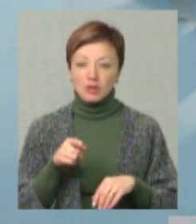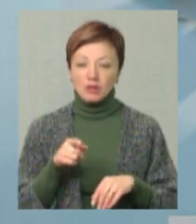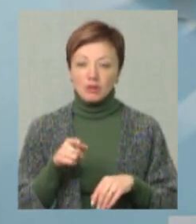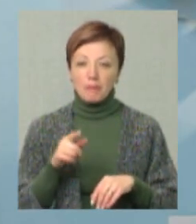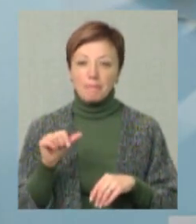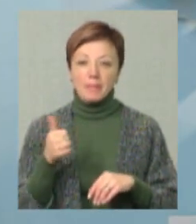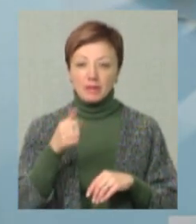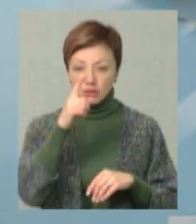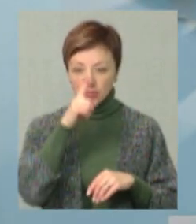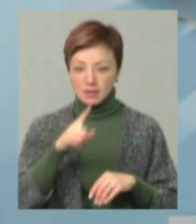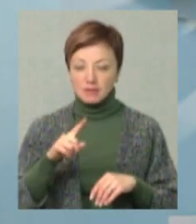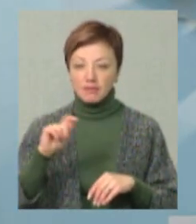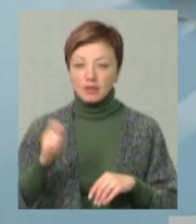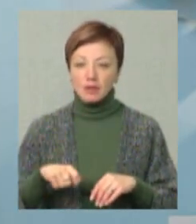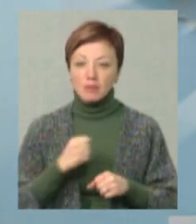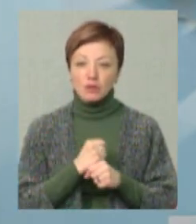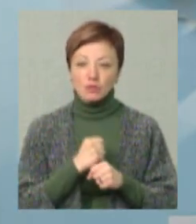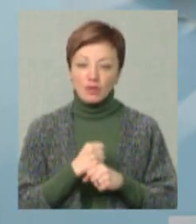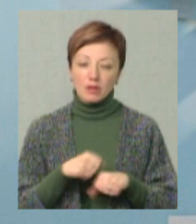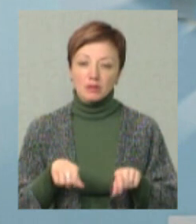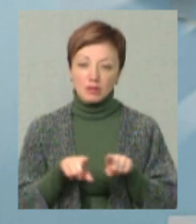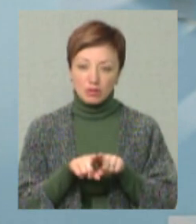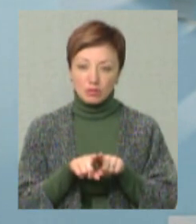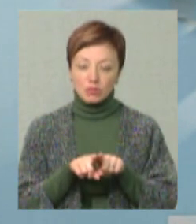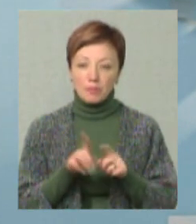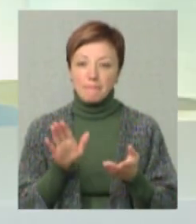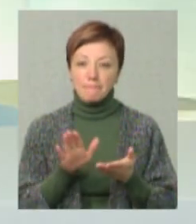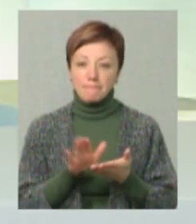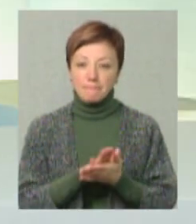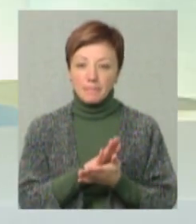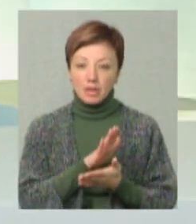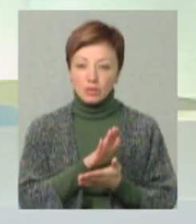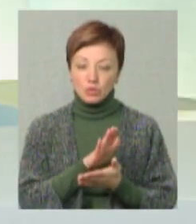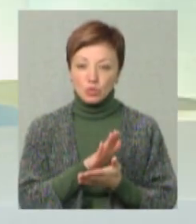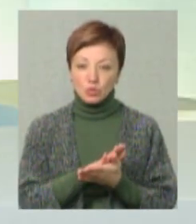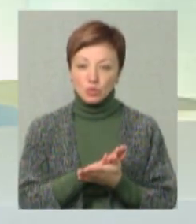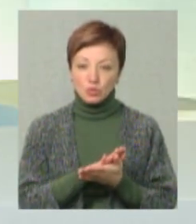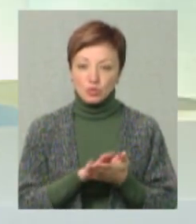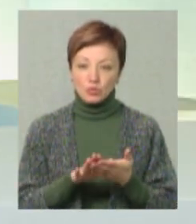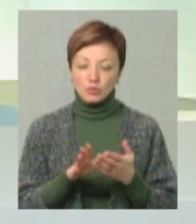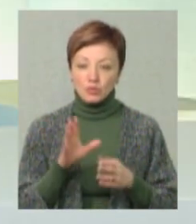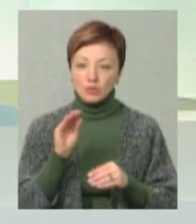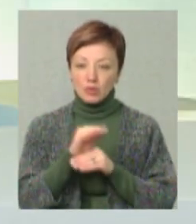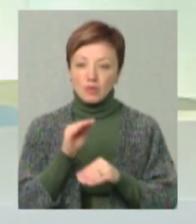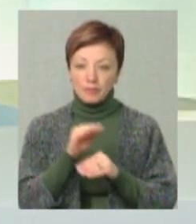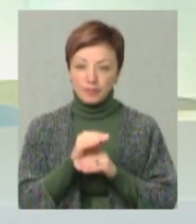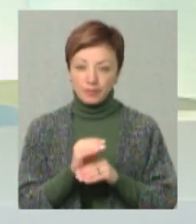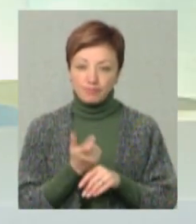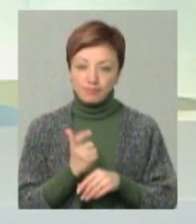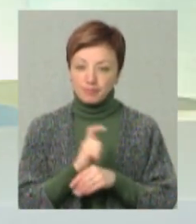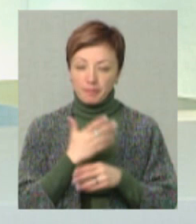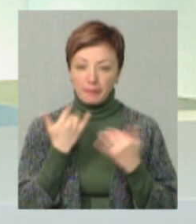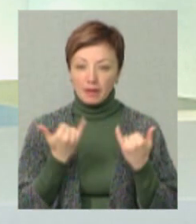їхніми словами, в суті, перший місяць війни вони працювали також без своїх націнок, ну, але